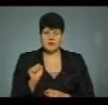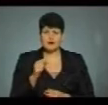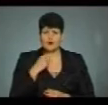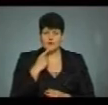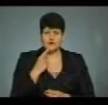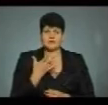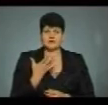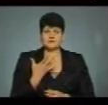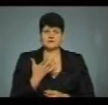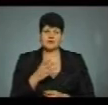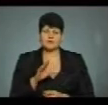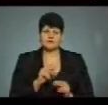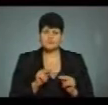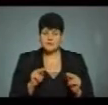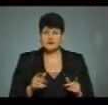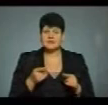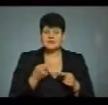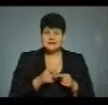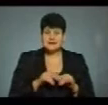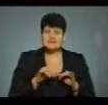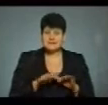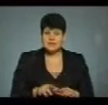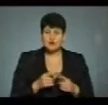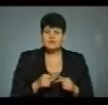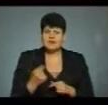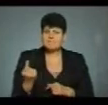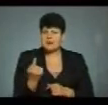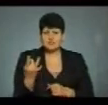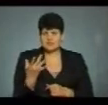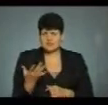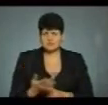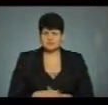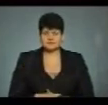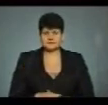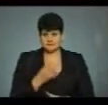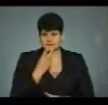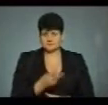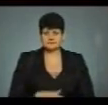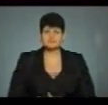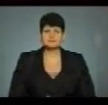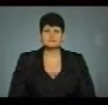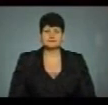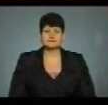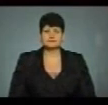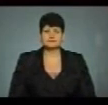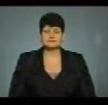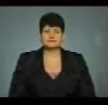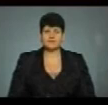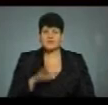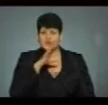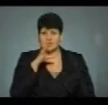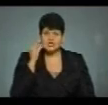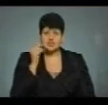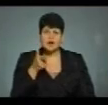Карпач. За її словами, такий захід в Тернополі організували вперше, як це було, Тарас Бурак бачив. «Ніч Гаррі